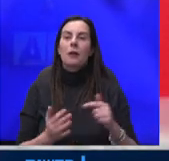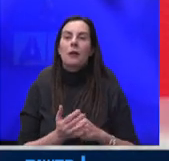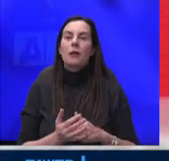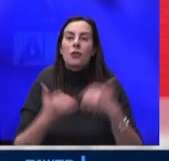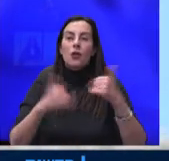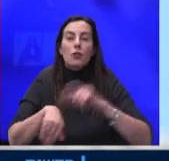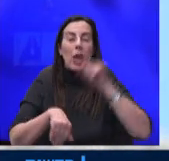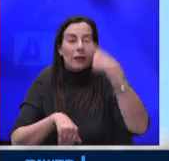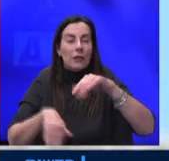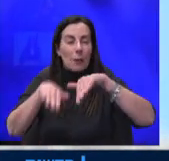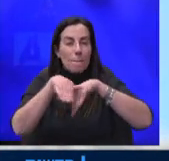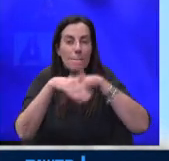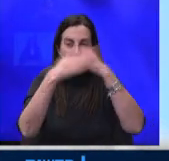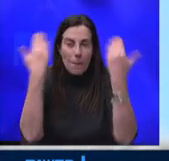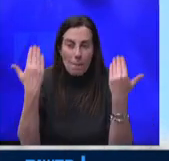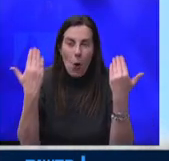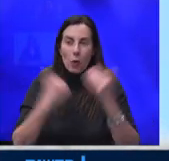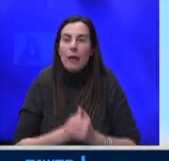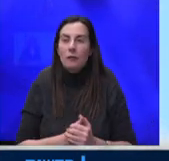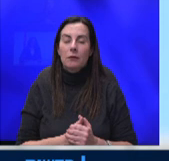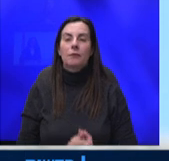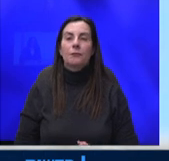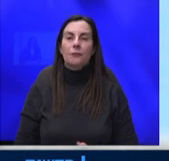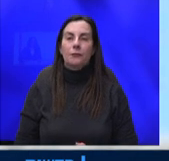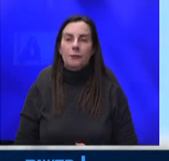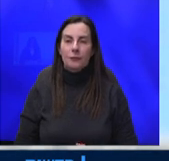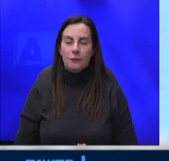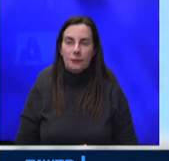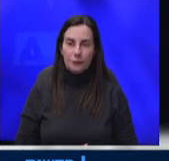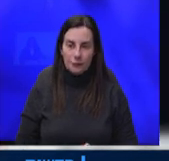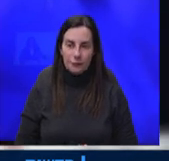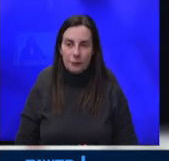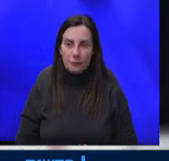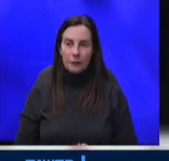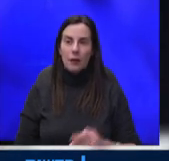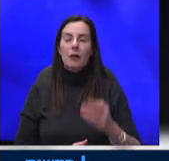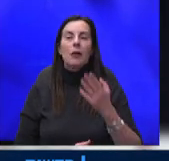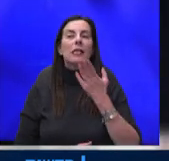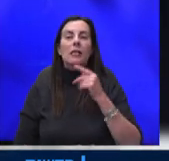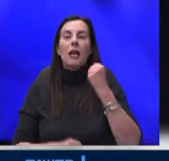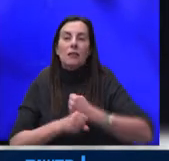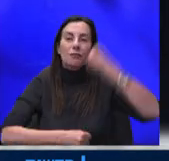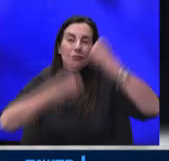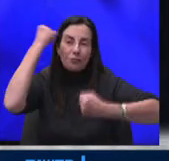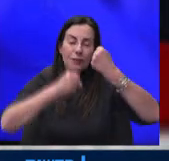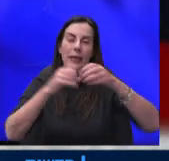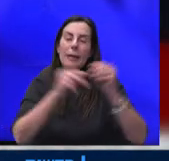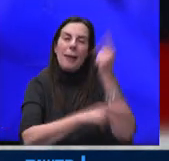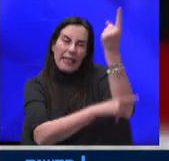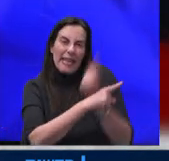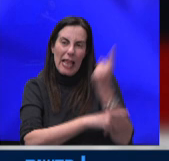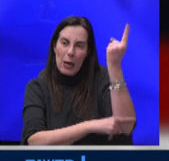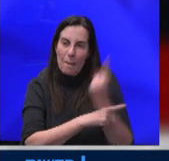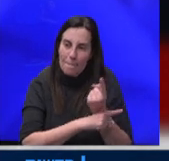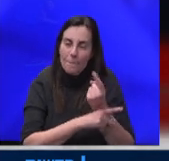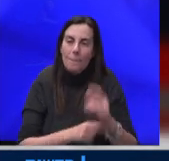قال انه في تمام الساعه الواحده وثلاثين دقيقه من فجر اليوم نفذ العدو الاسرائيلي عدوانا جويا برشقات